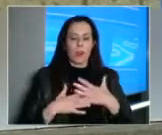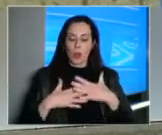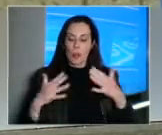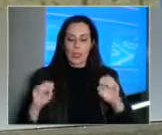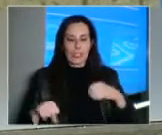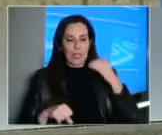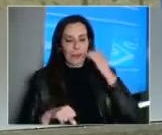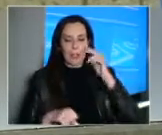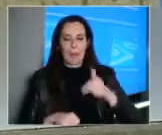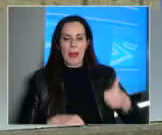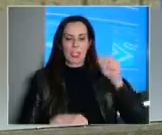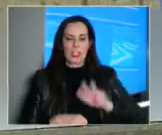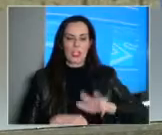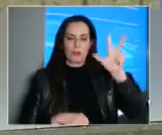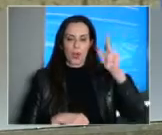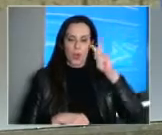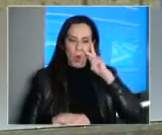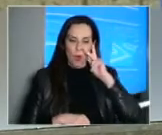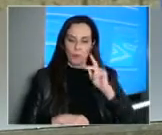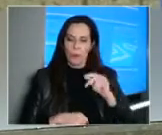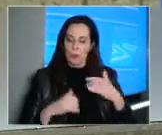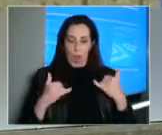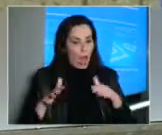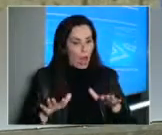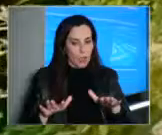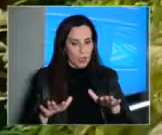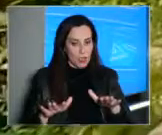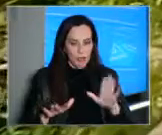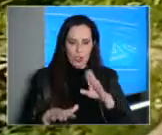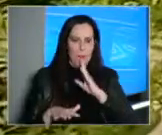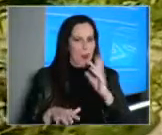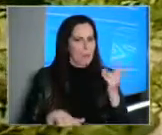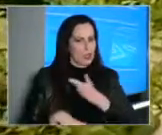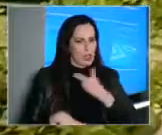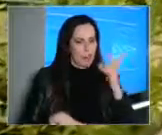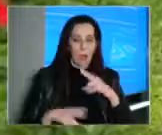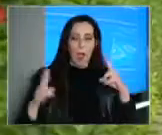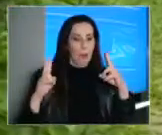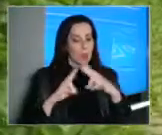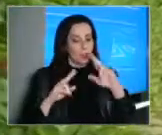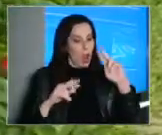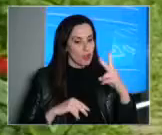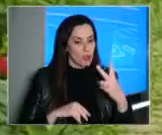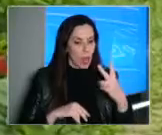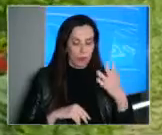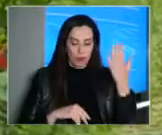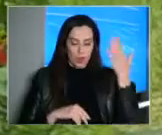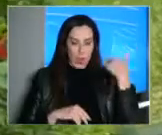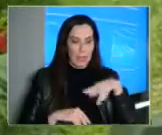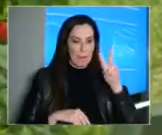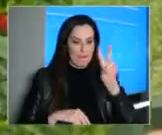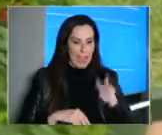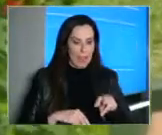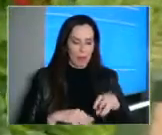דונלד טראמפ לבין קים ג'ונג און הגיע בשלב הזה למבוי סתום. הפגישה השנייה ביניהם שנערכה